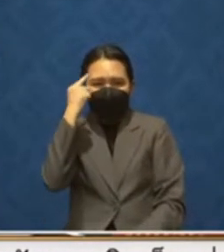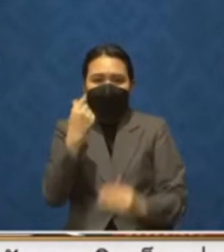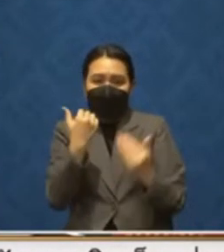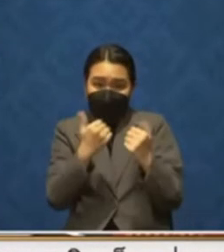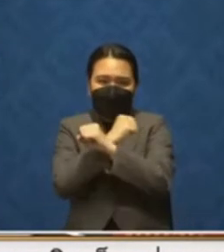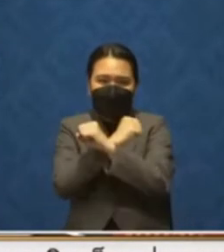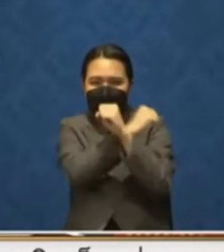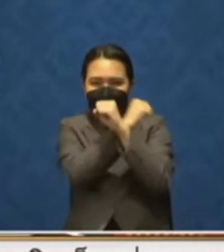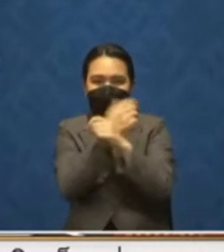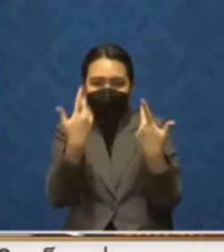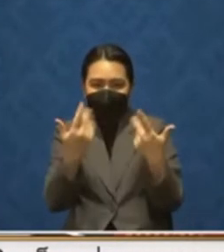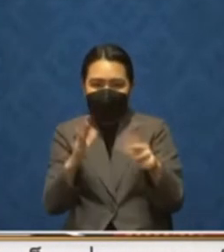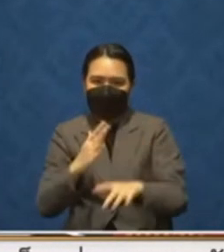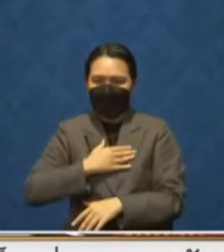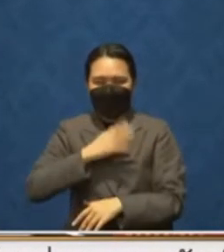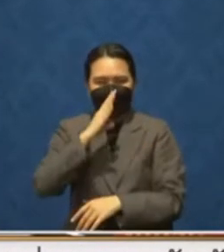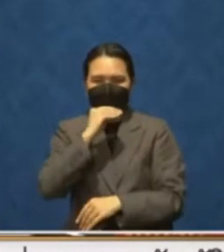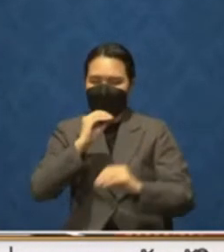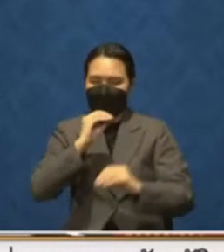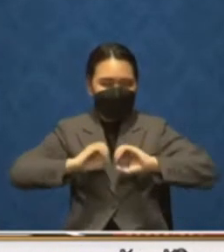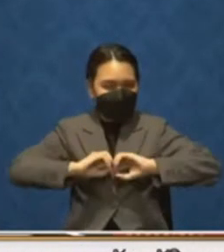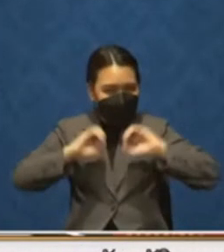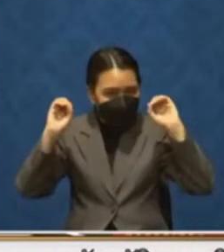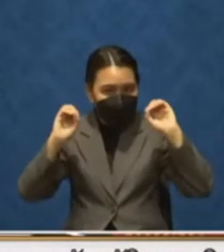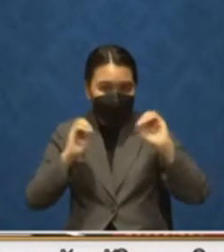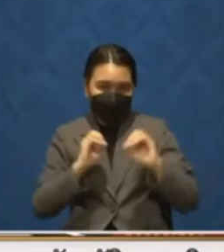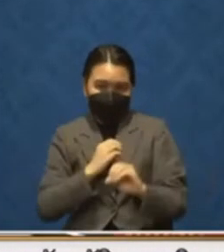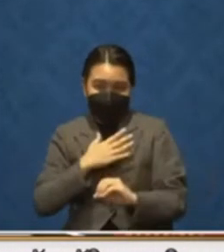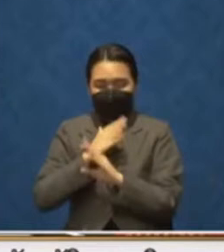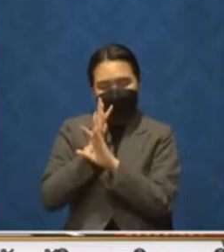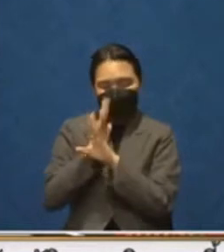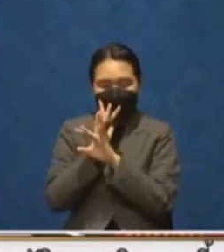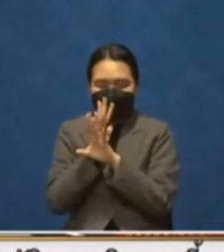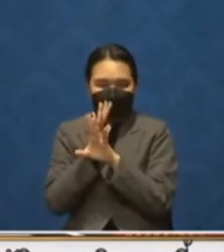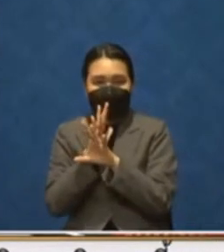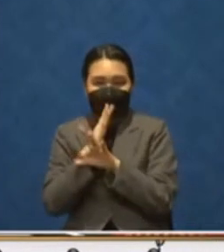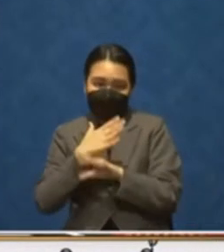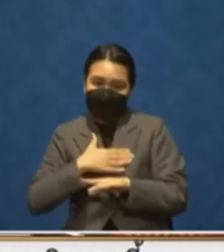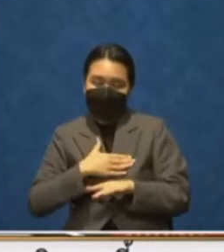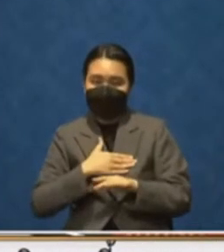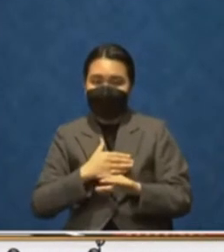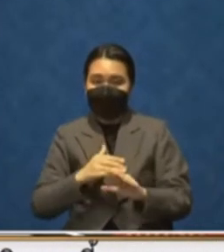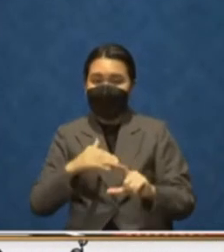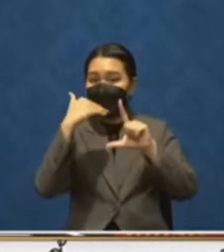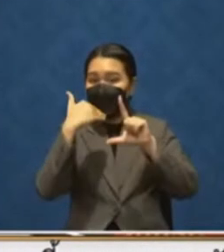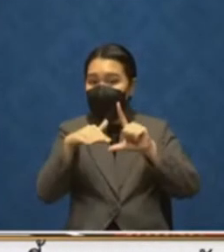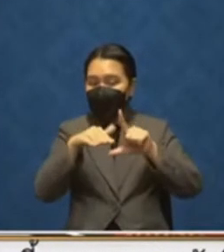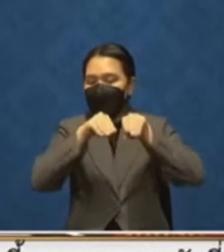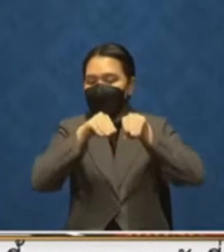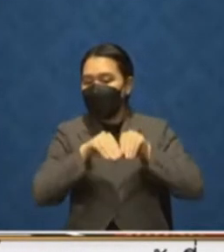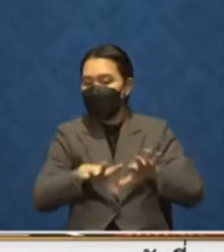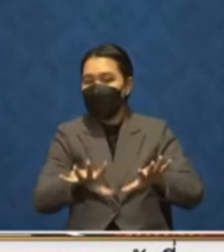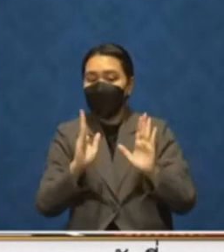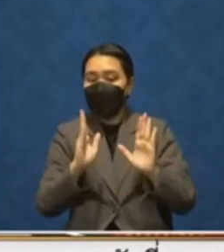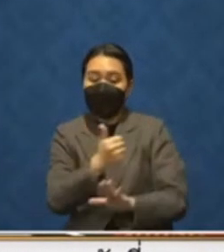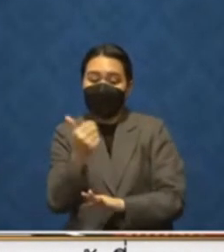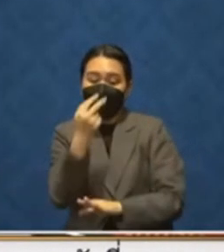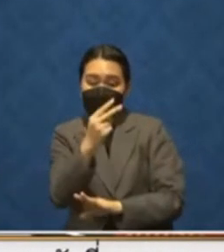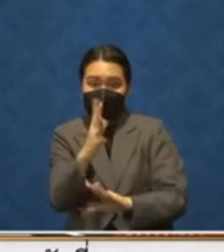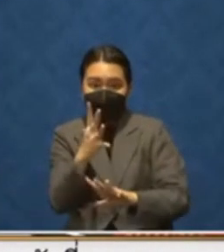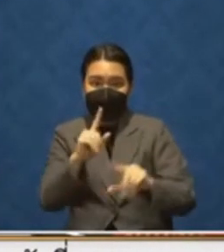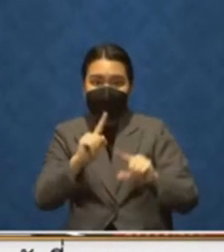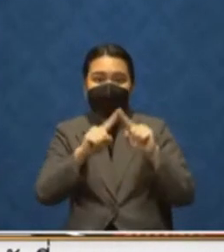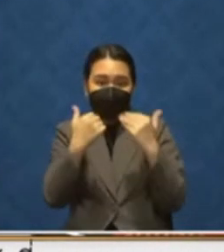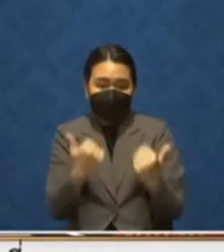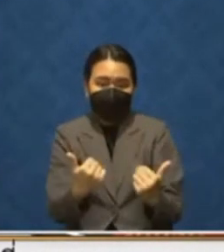ฉันไม่เคยพูดถึงเรื่องนี้ฉันซุบซิบเอาฉันแชร์เอาใน LINEไม่มีใครเห็นตอนนี้มีเพกา